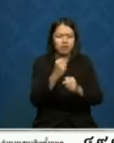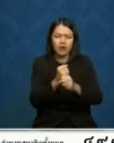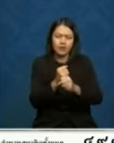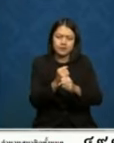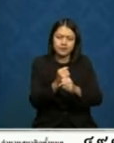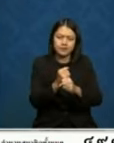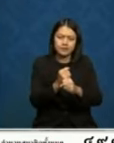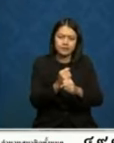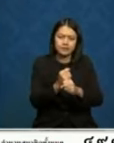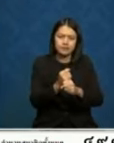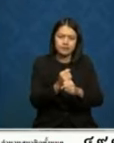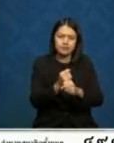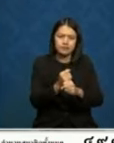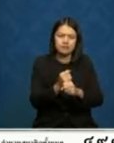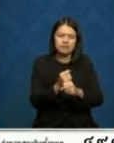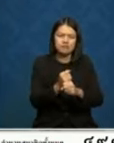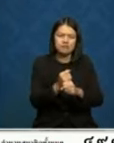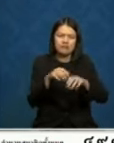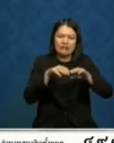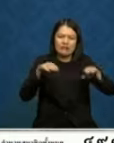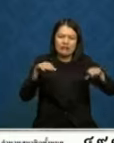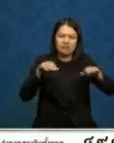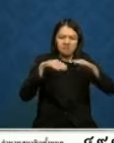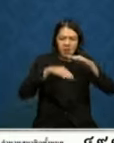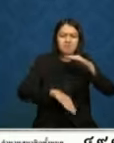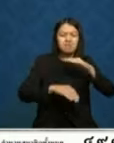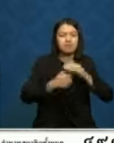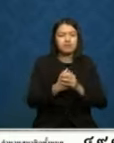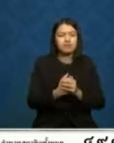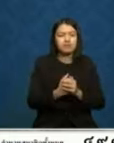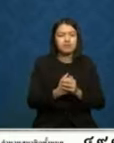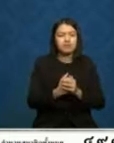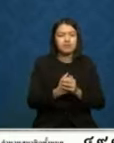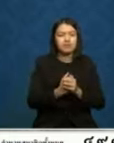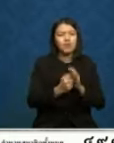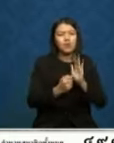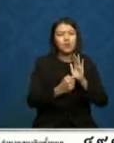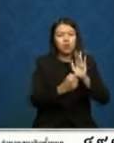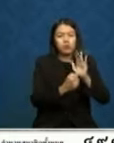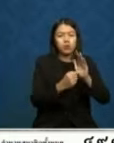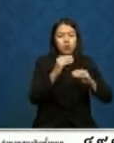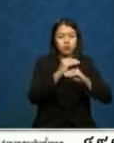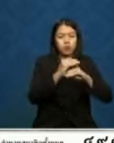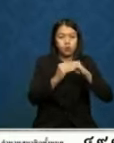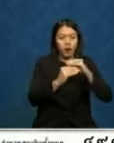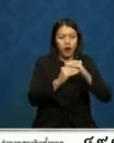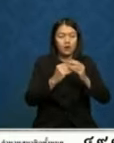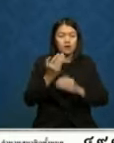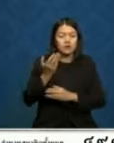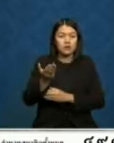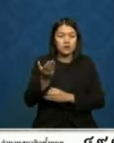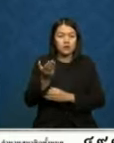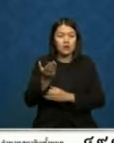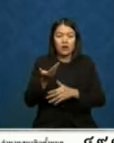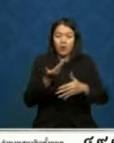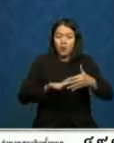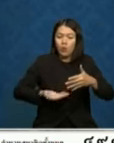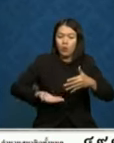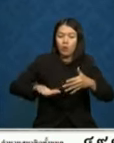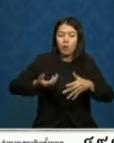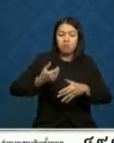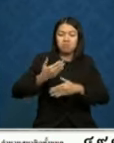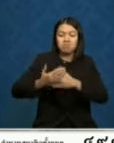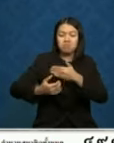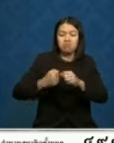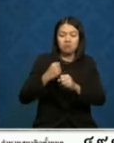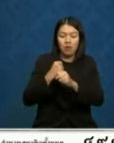างจะต่ำกว่าเกณฑ์นะครับผมขอยกตัวอย่างครับโครงการแรกครับโครงการยกระดับเพื่อขับเคลื่อน